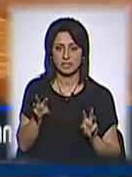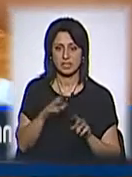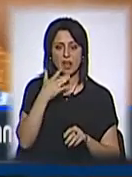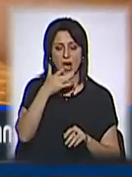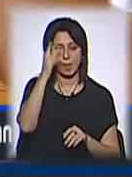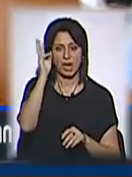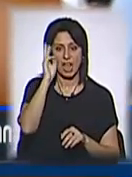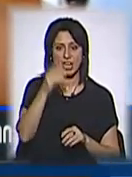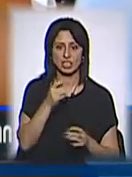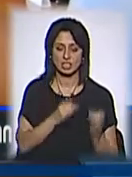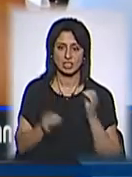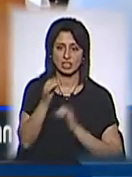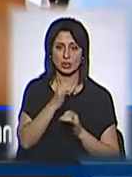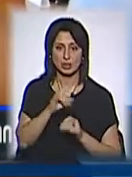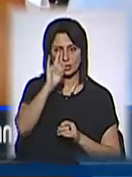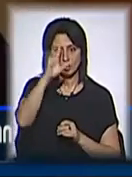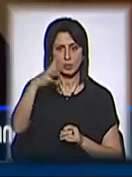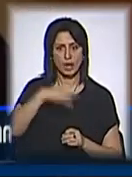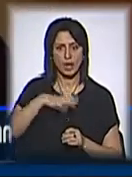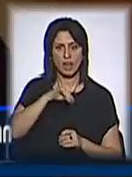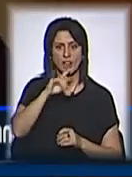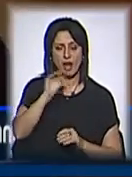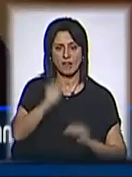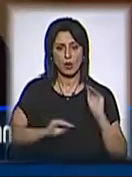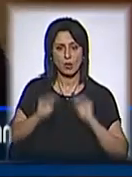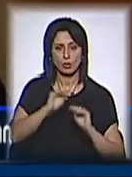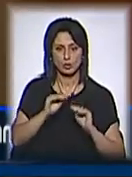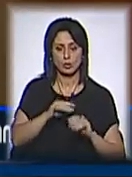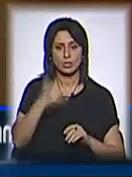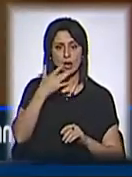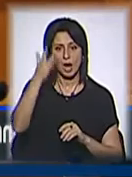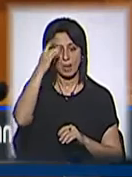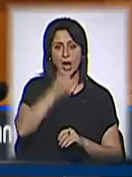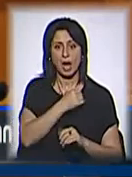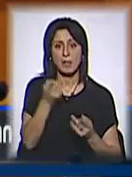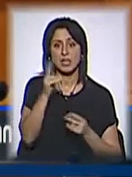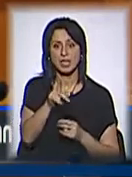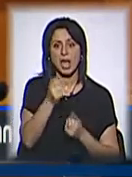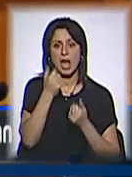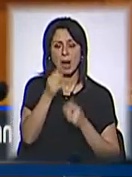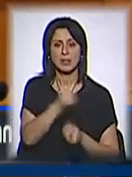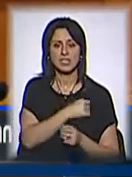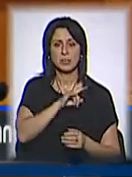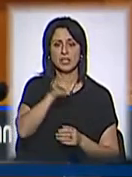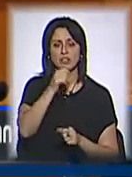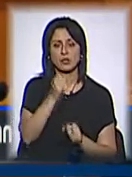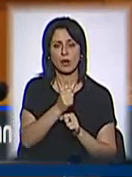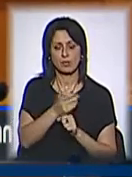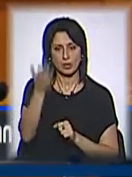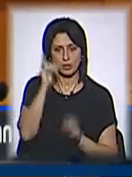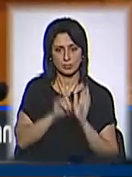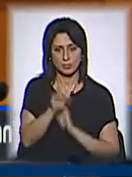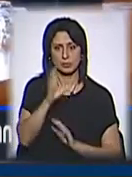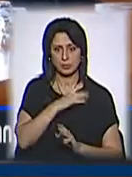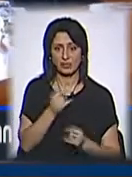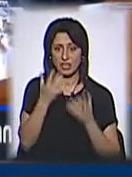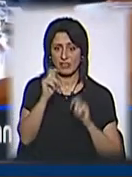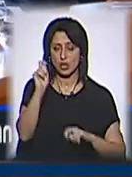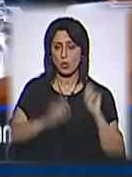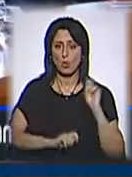და ამერიკის ელჩმა ისაუბრეს. ცნობილმა ქართველმა ავიაკონსტრუქტორმა შეერთებული შტატების არმიისთვის რამდენიმე სამხედრო თვითმფრინავი შექმნა.